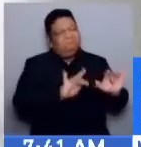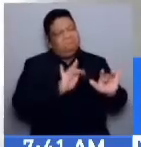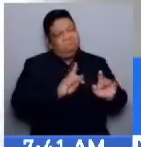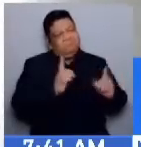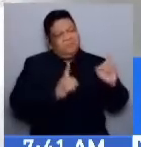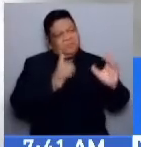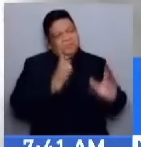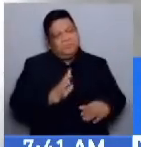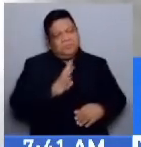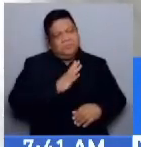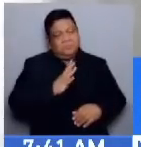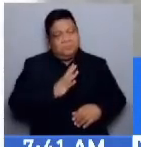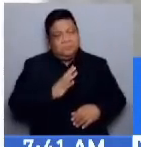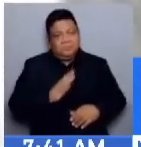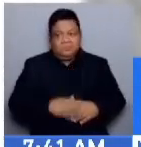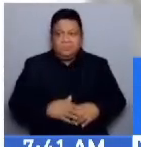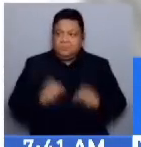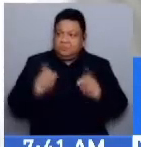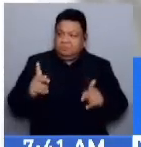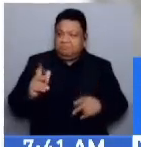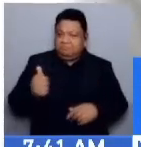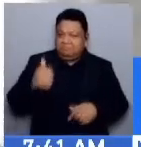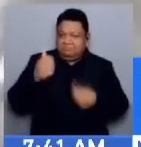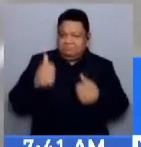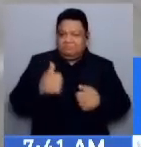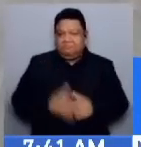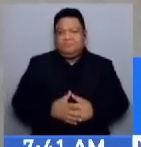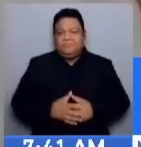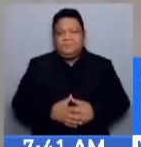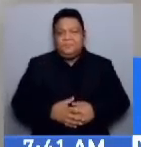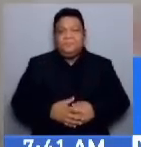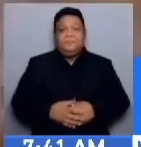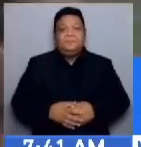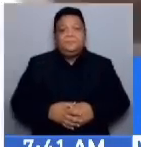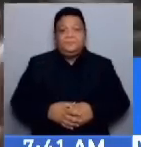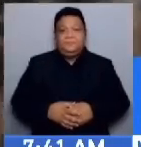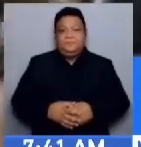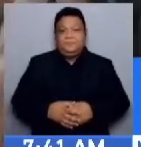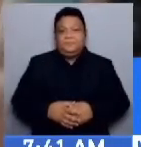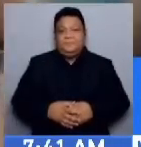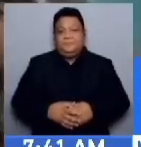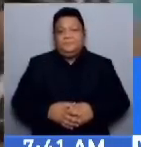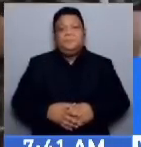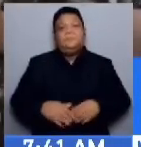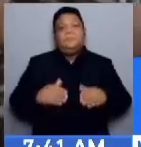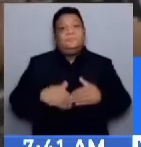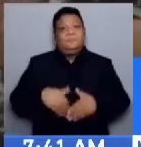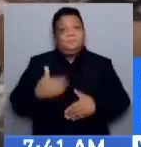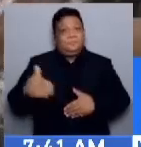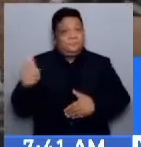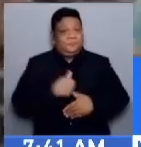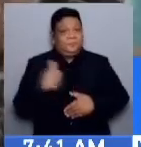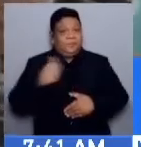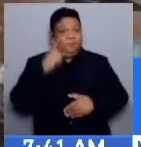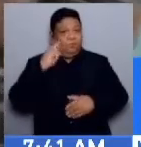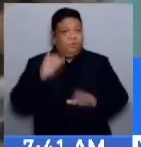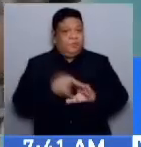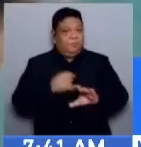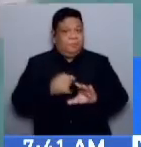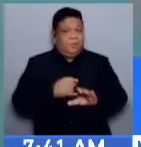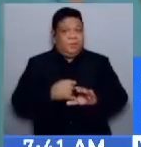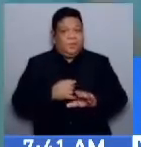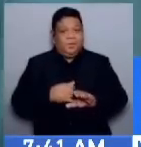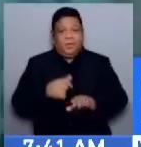ngayon, drama niyo na. Okay. Speaking of pamasahe sa jeep, kausapin ko lang po yung driver, sir,